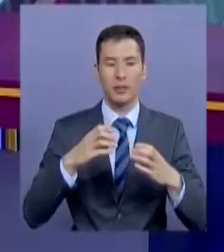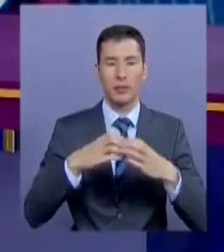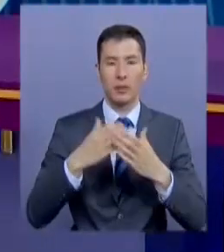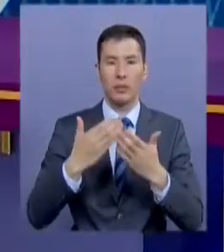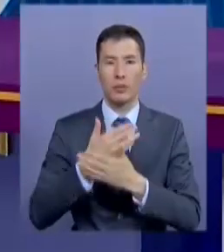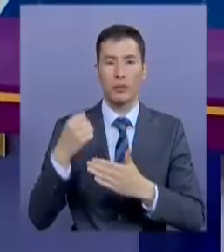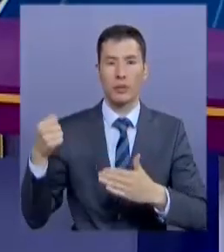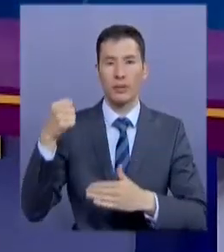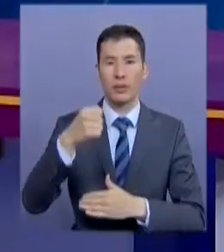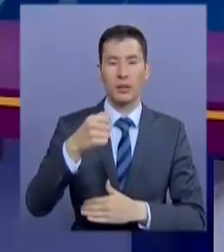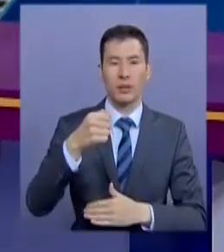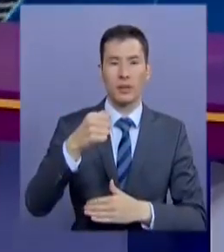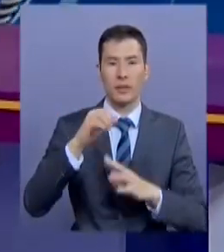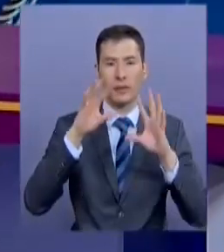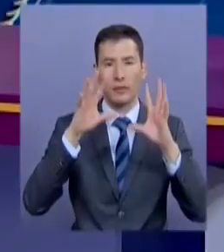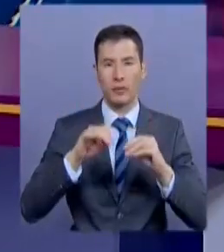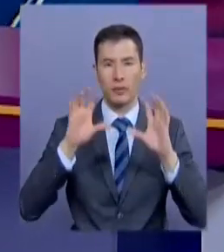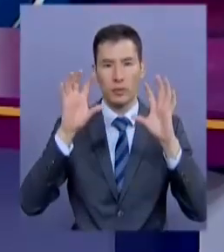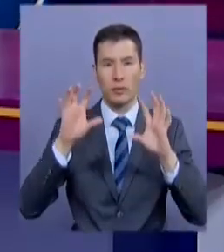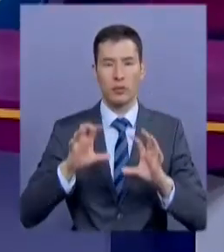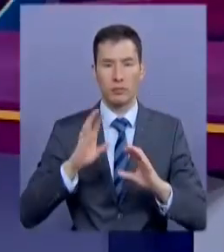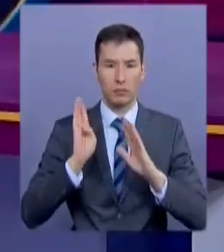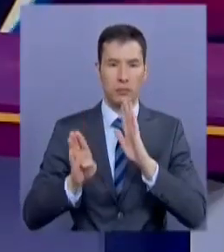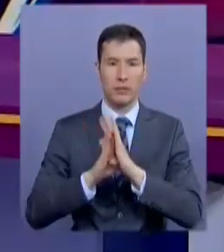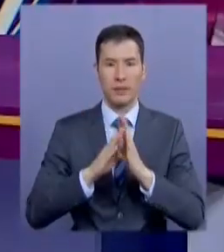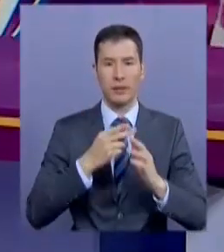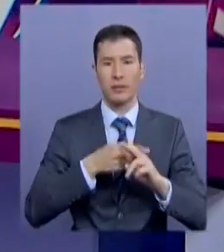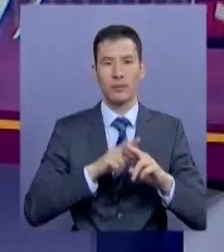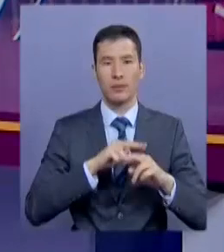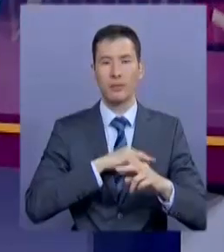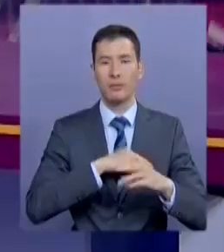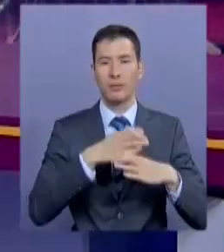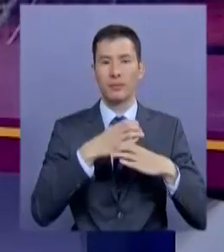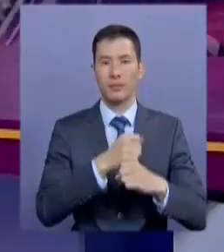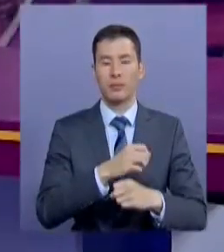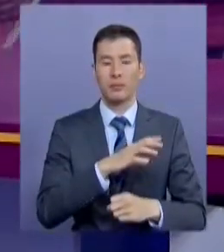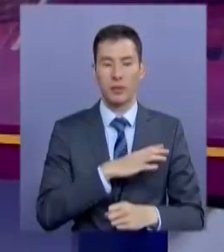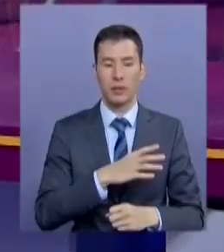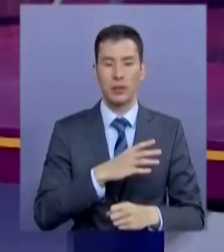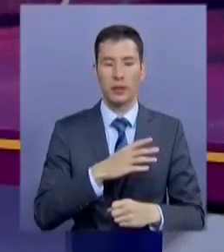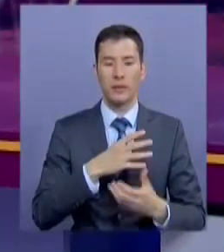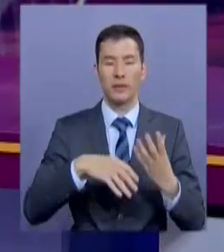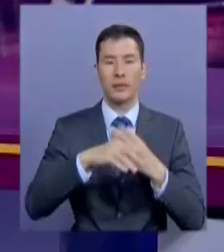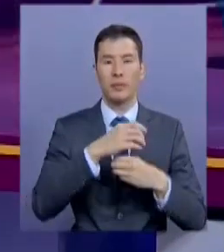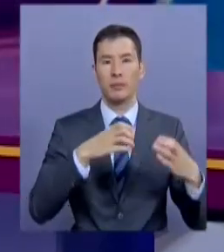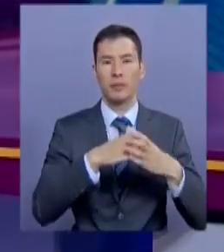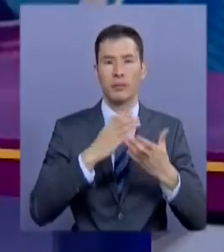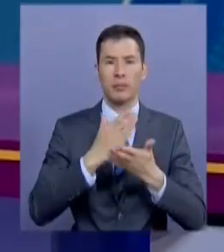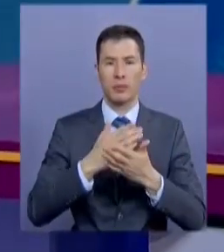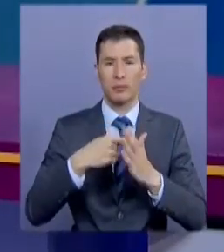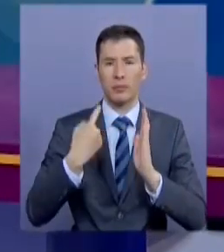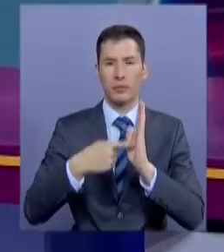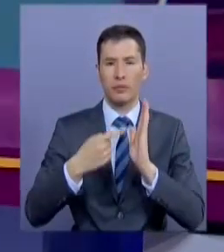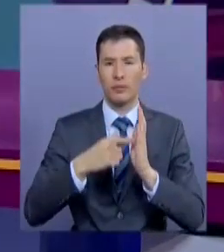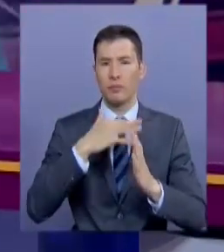келген Айя Қалиева барлығы заң аясында болғандығын алға тартты. Басы даудан арылмай келе жатқан өнер ордасында шешілмей келе жатқан